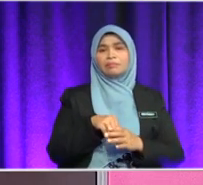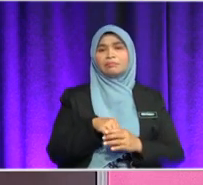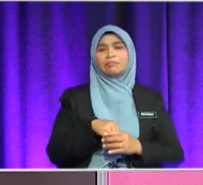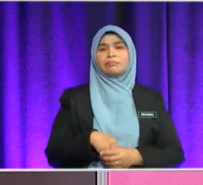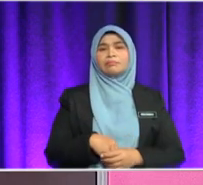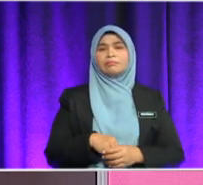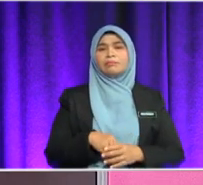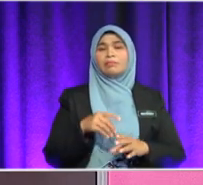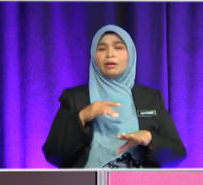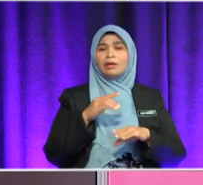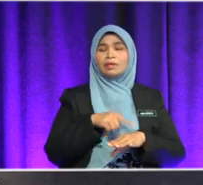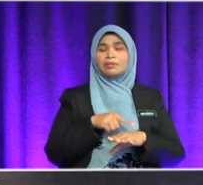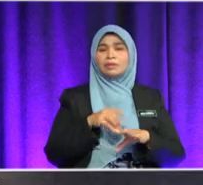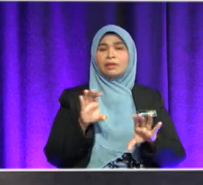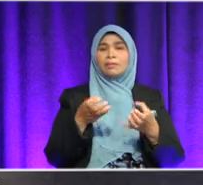yang membanggakan